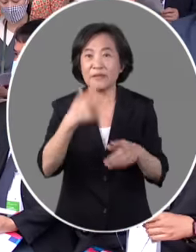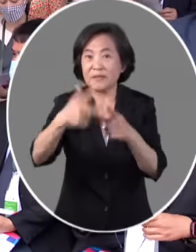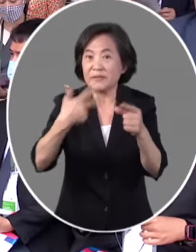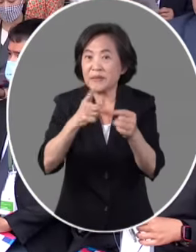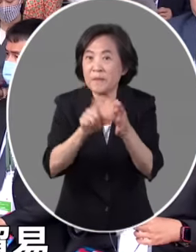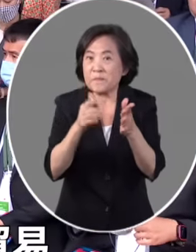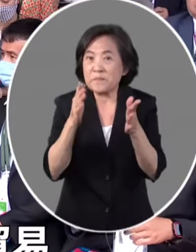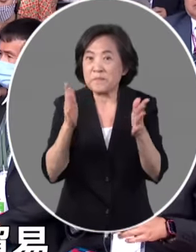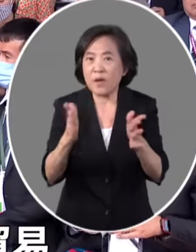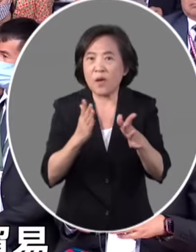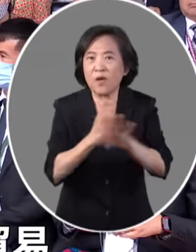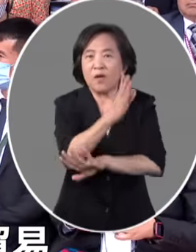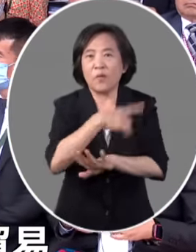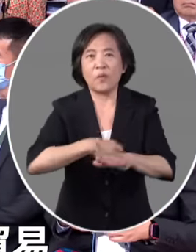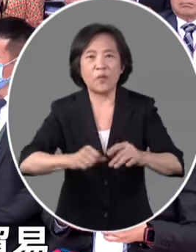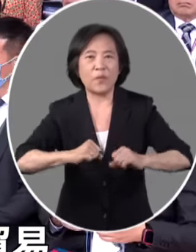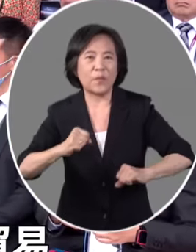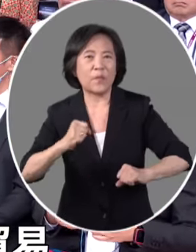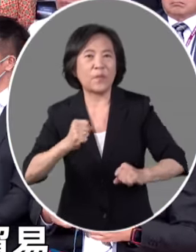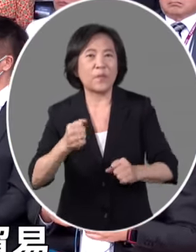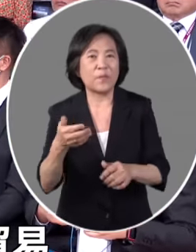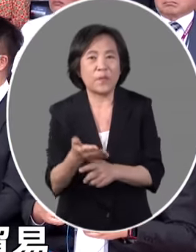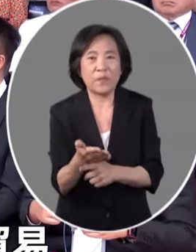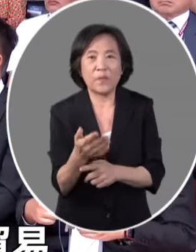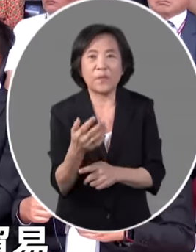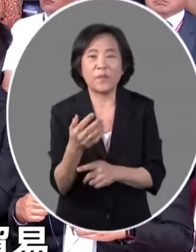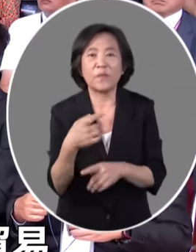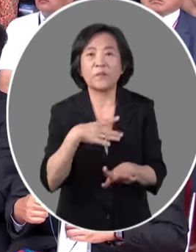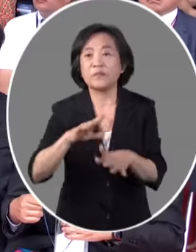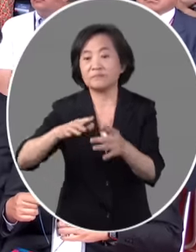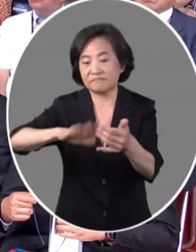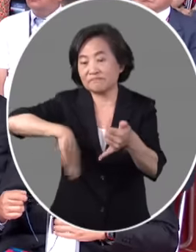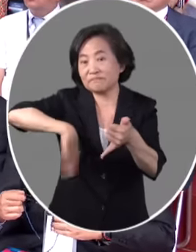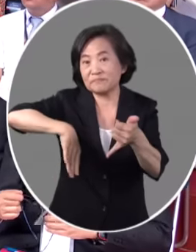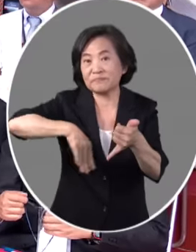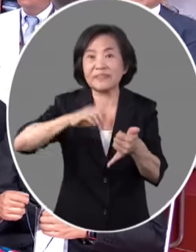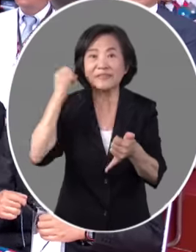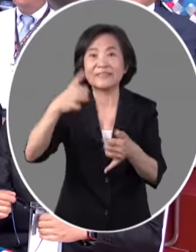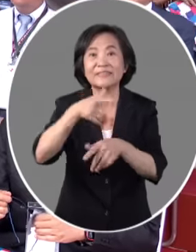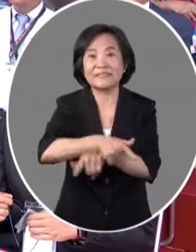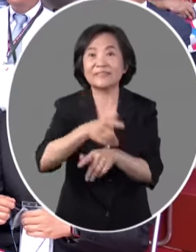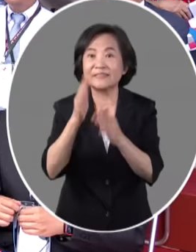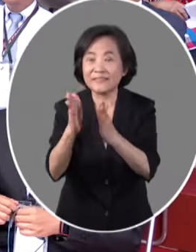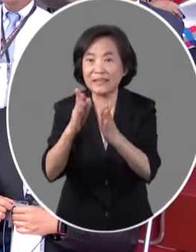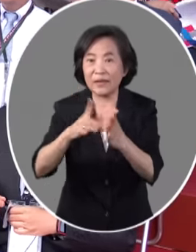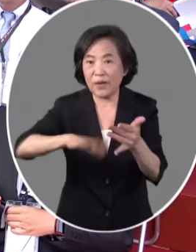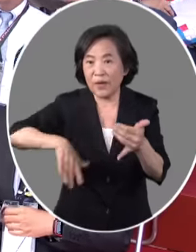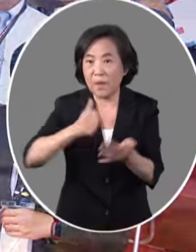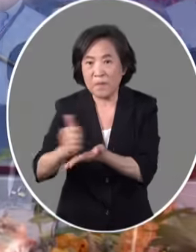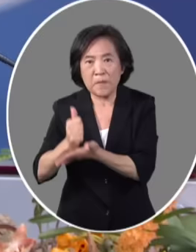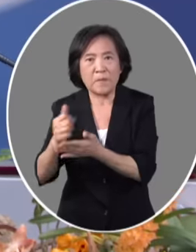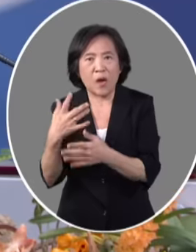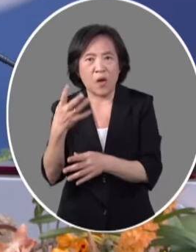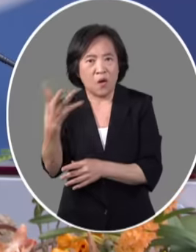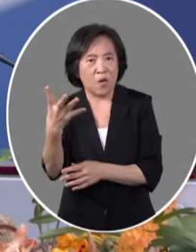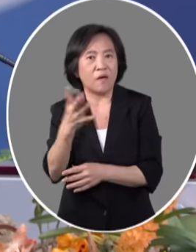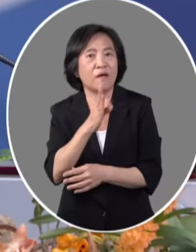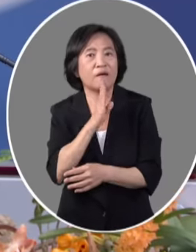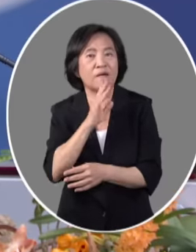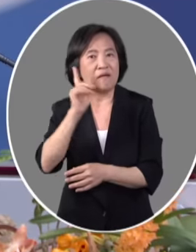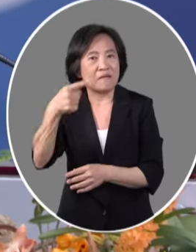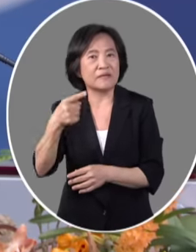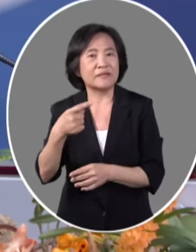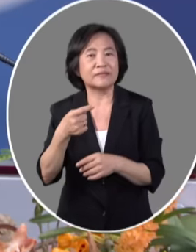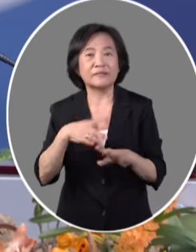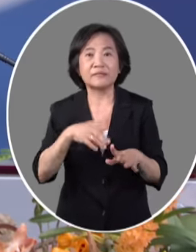7年多的耕耘，我们对西南向国家的出口贸易也创史上新高。我们也强